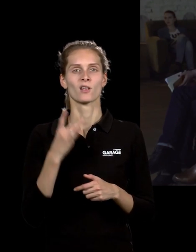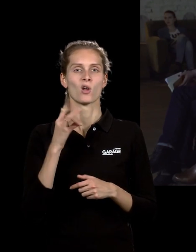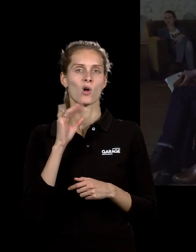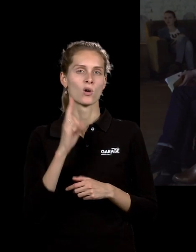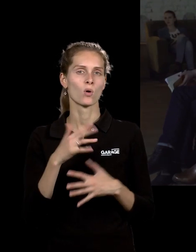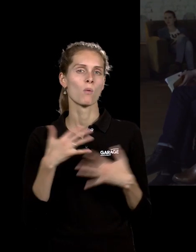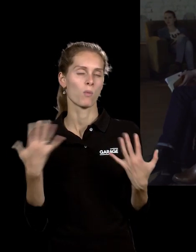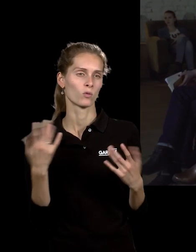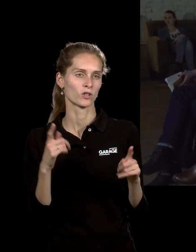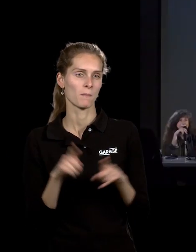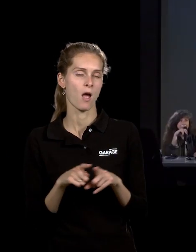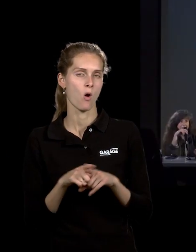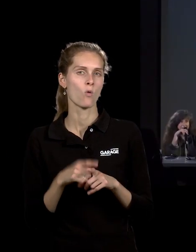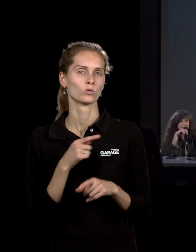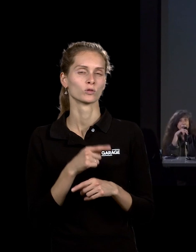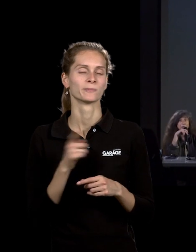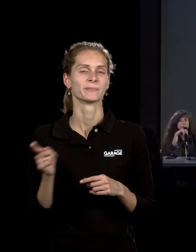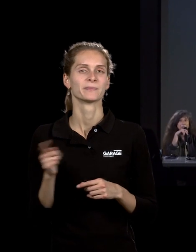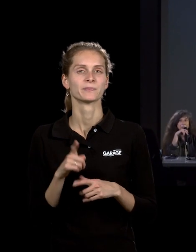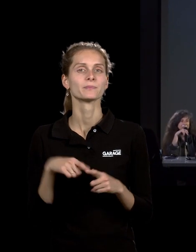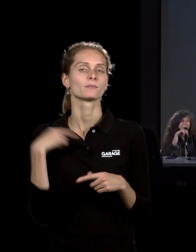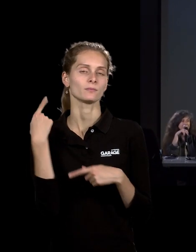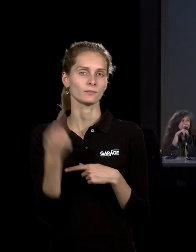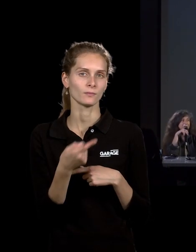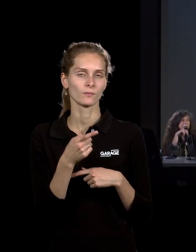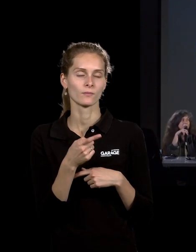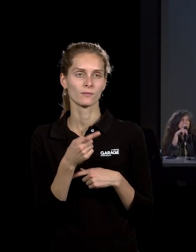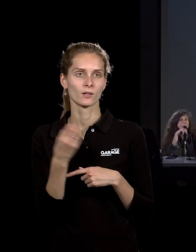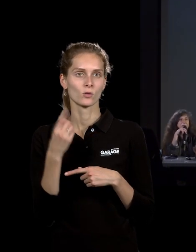по времени. И следующее, как бы не